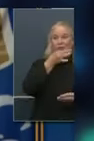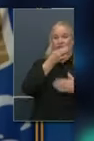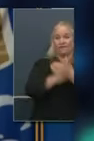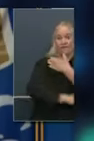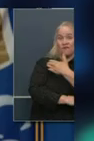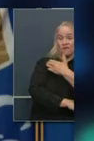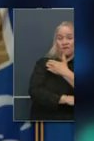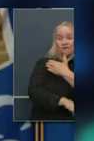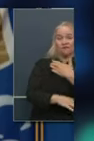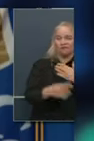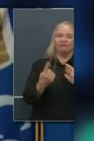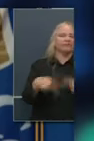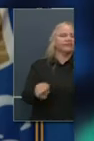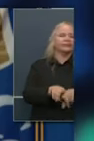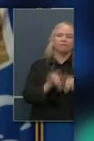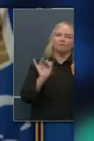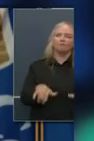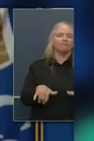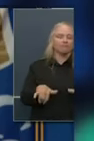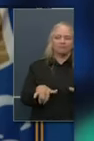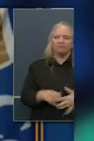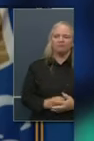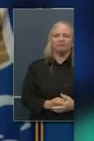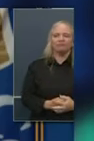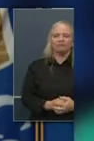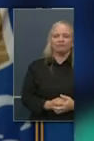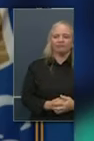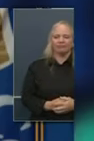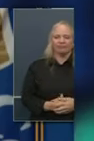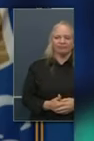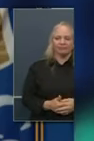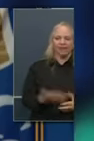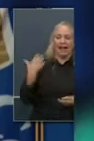peut-être, en tout cas, c'est ce que certains reprochent ici au gouverneur, l'État a été trop prompt à rouvrir son économie.